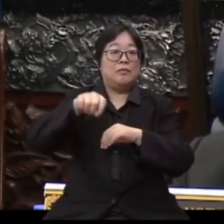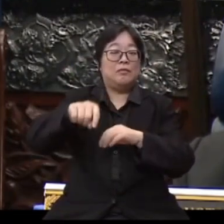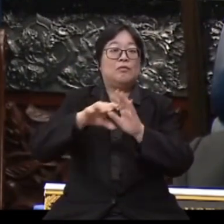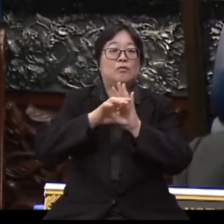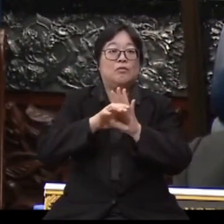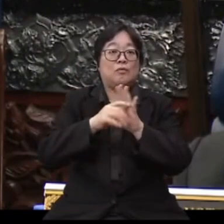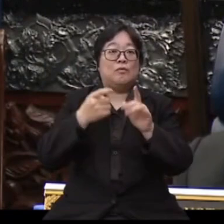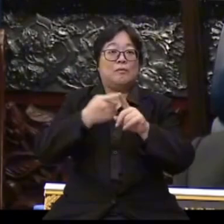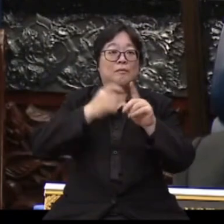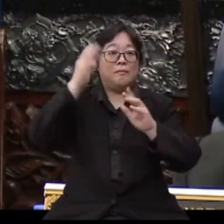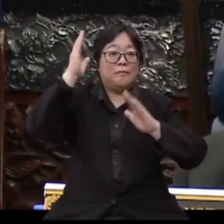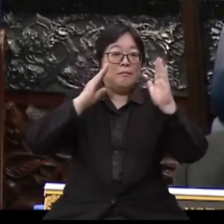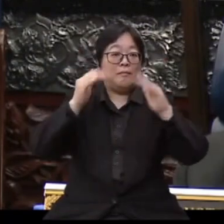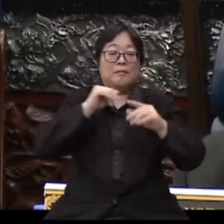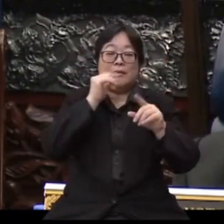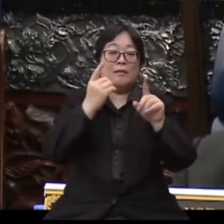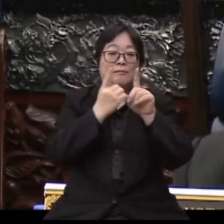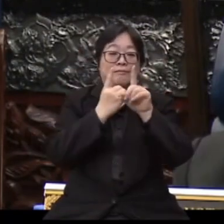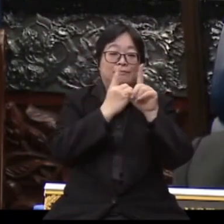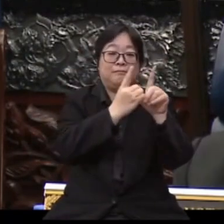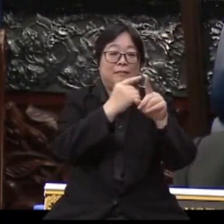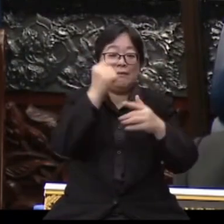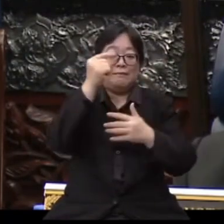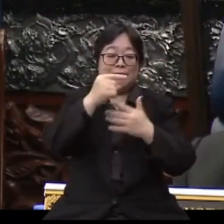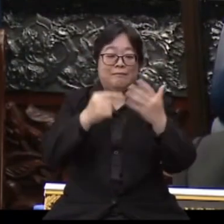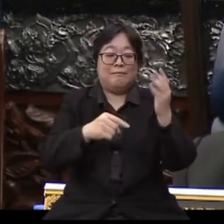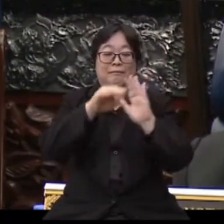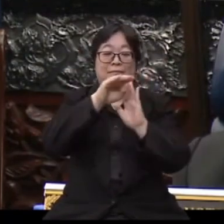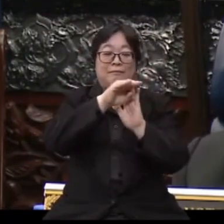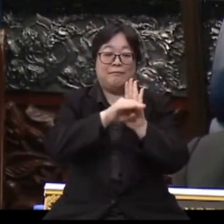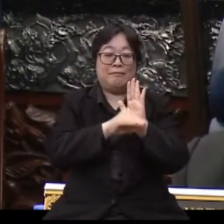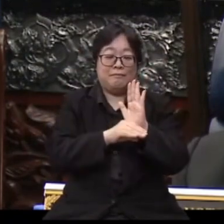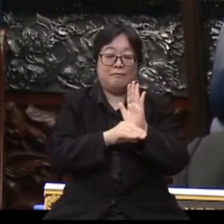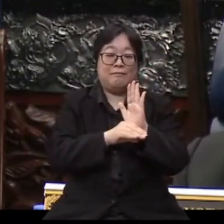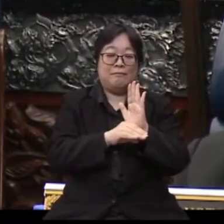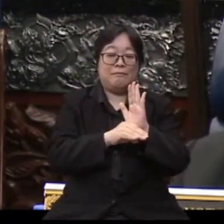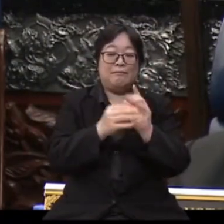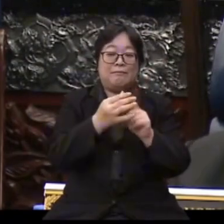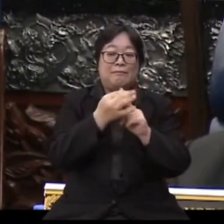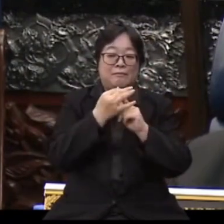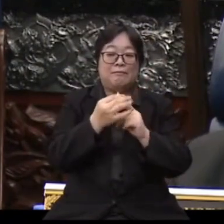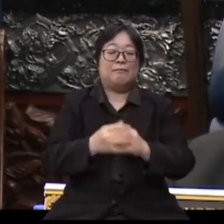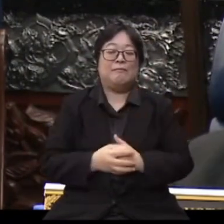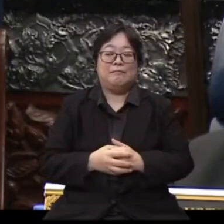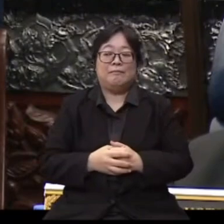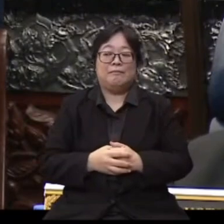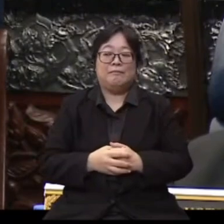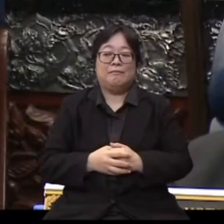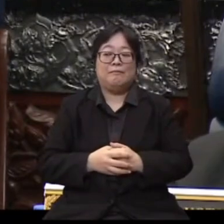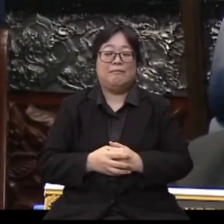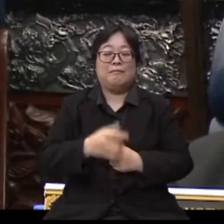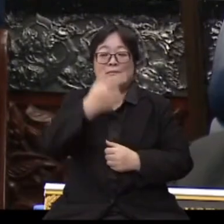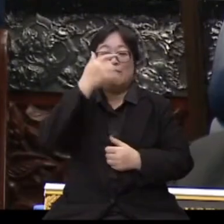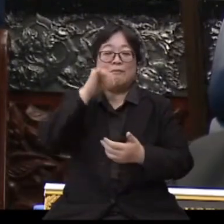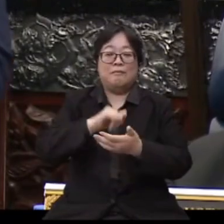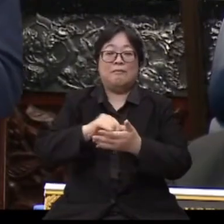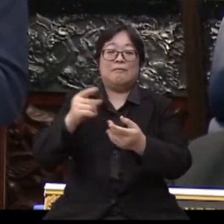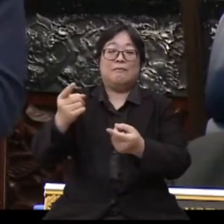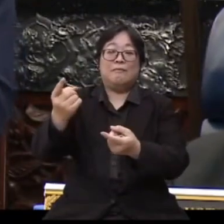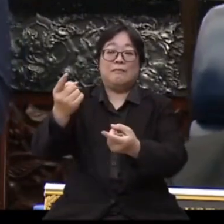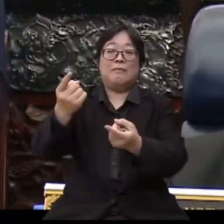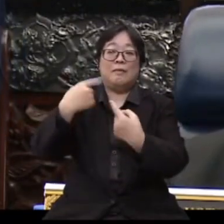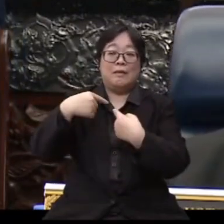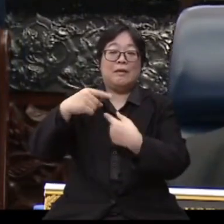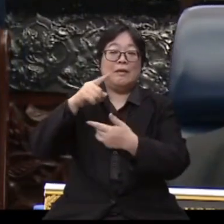pengeksport-pengeksport contohnya daripada Malaysia tidak mematuhi beberapa peraturan-peraturan khusus. Jadi sebab itu, untuk menjawab yang ditanya